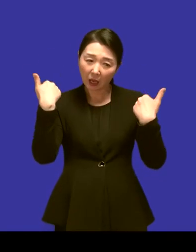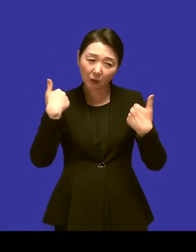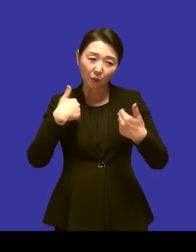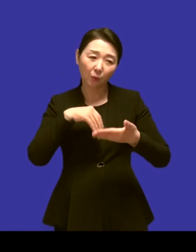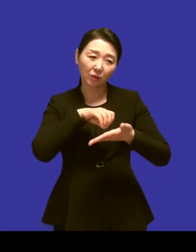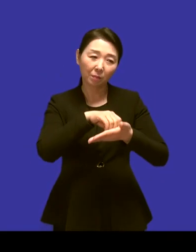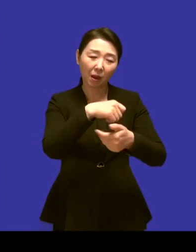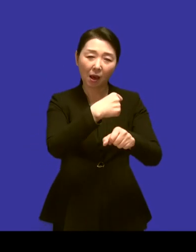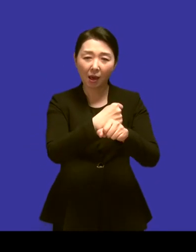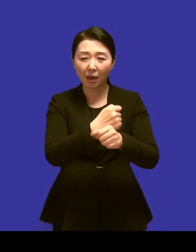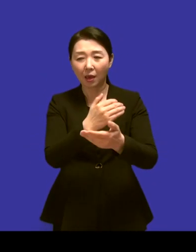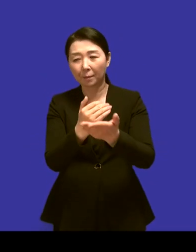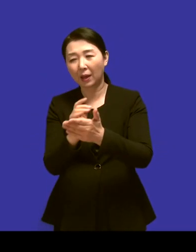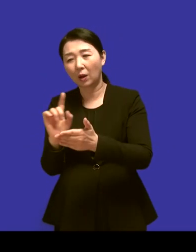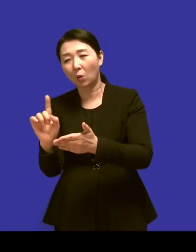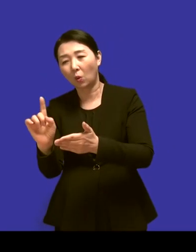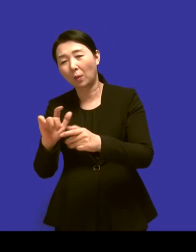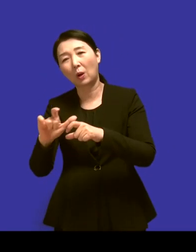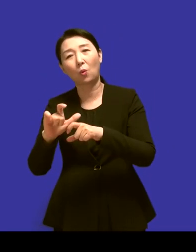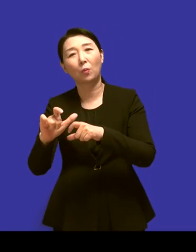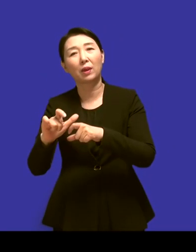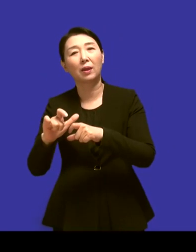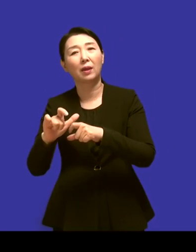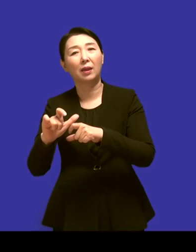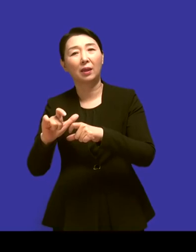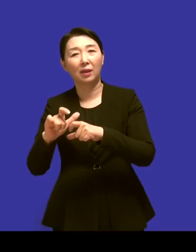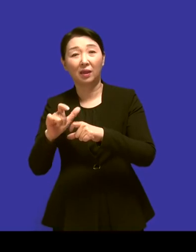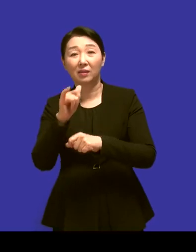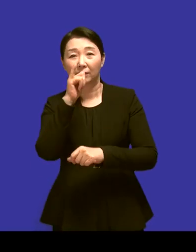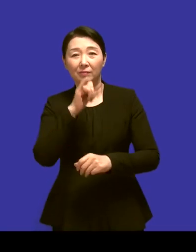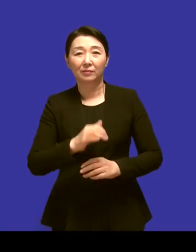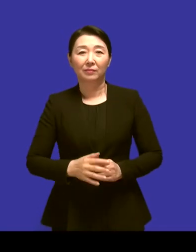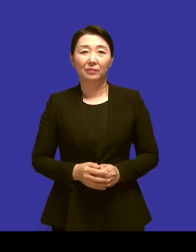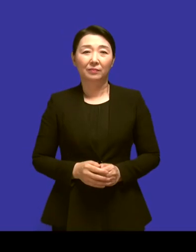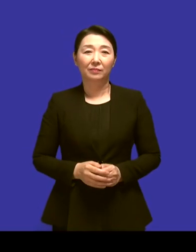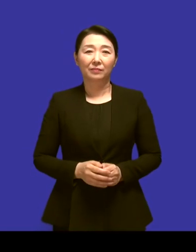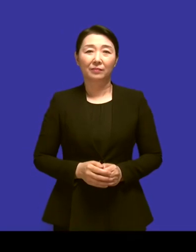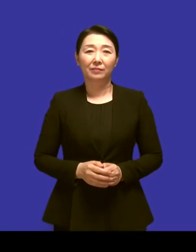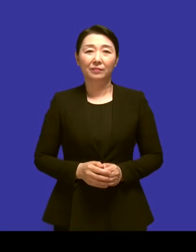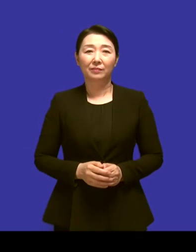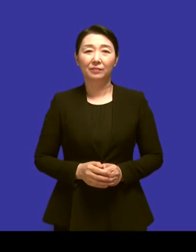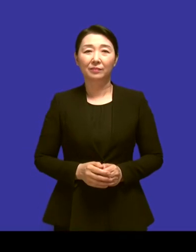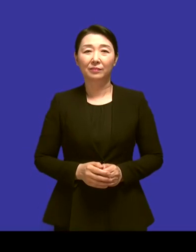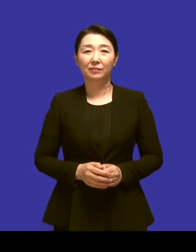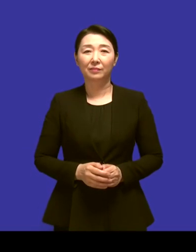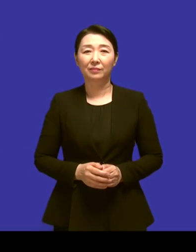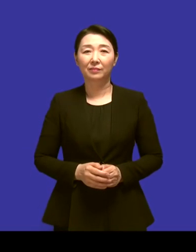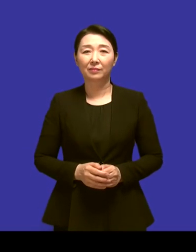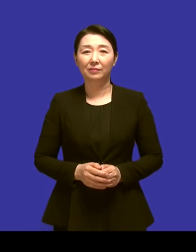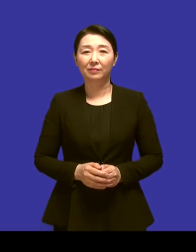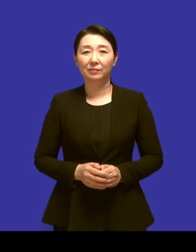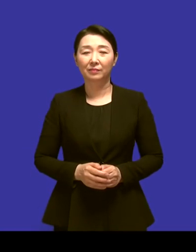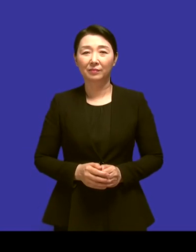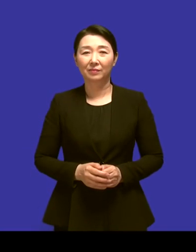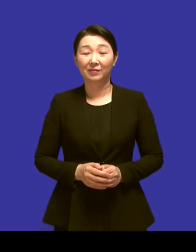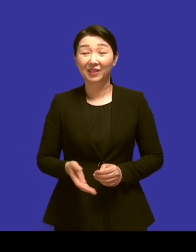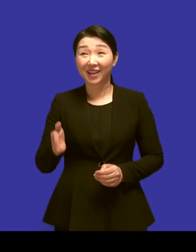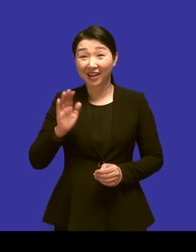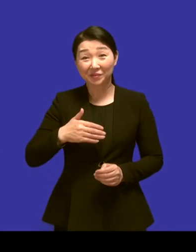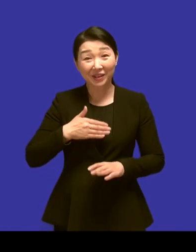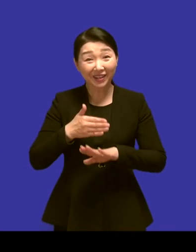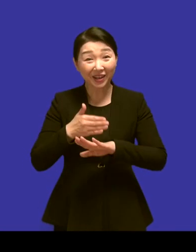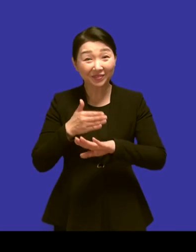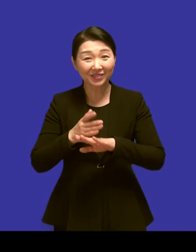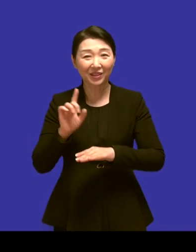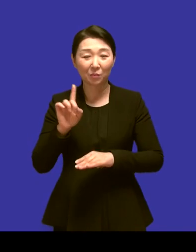해야 될까 그런 것들 때문에 좀 뭔가 고민이 많이 있었고 그래서 제가 감사하게도